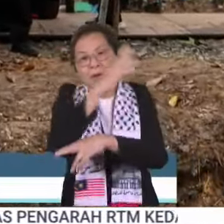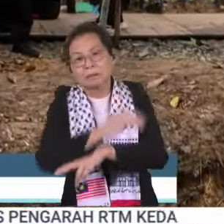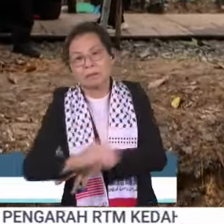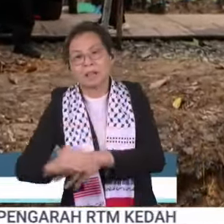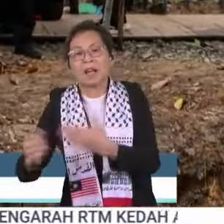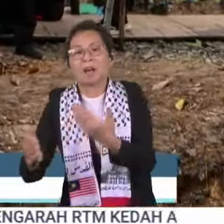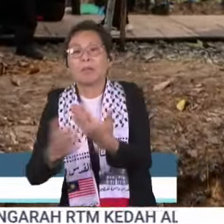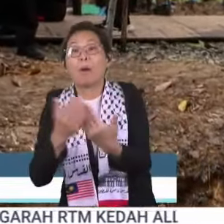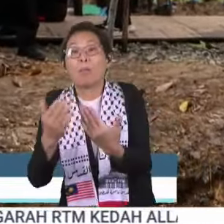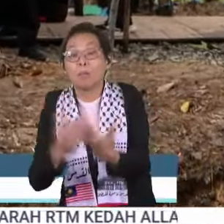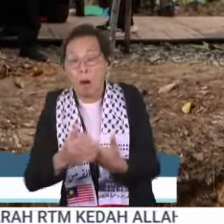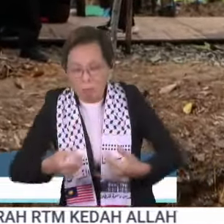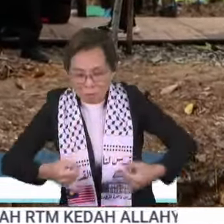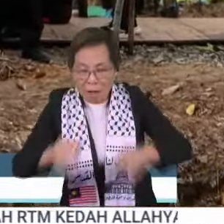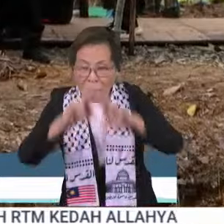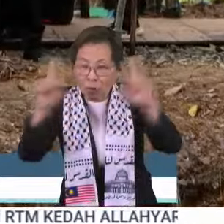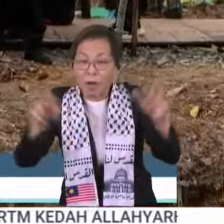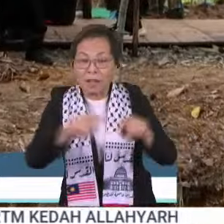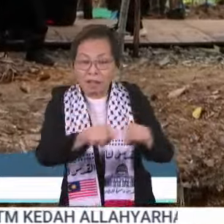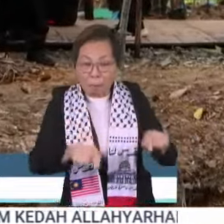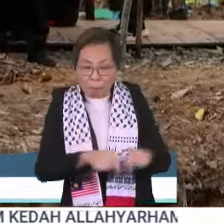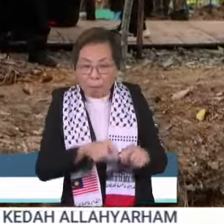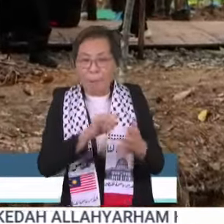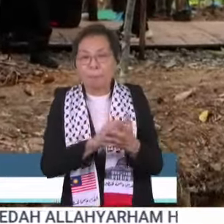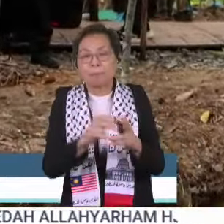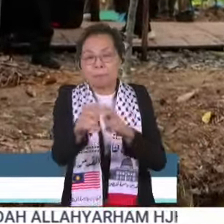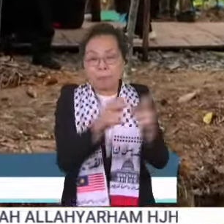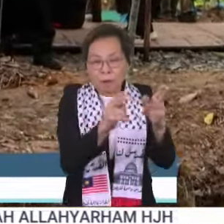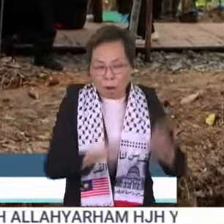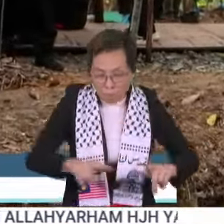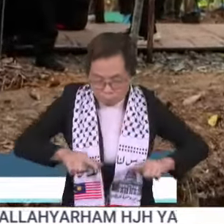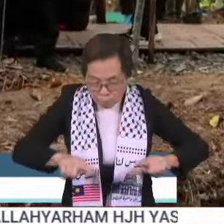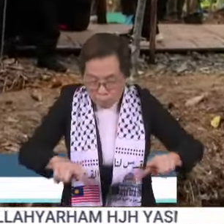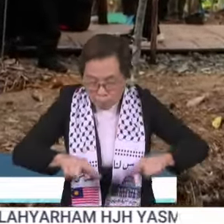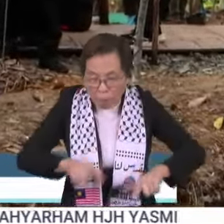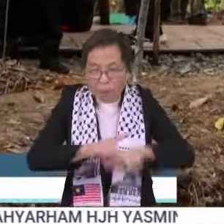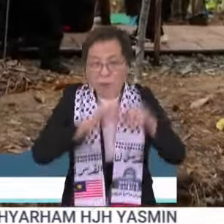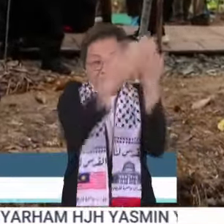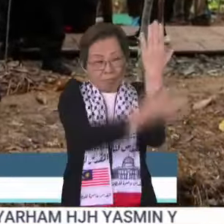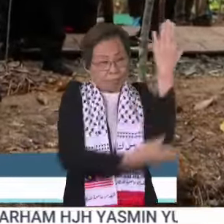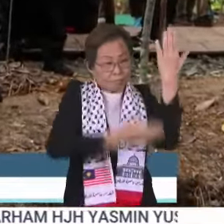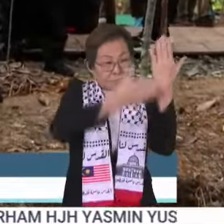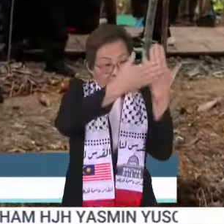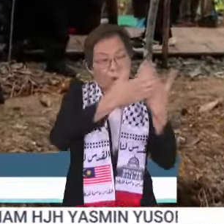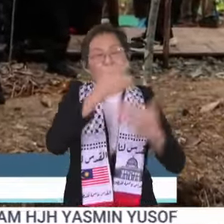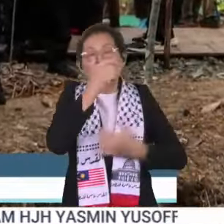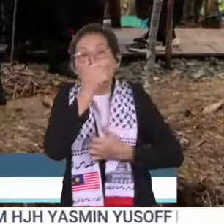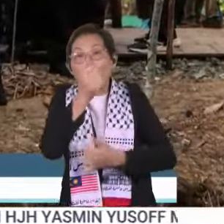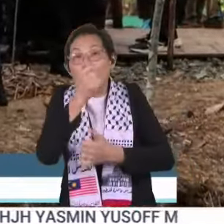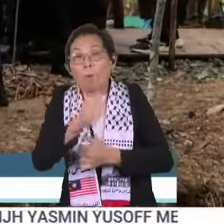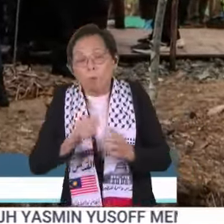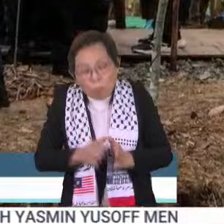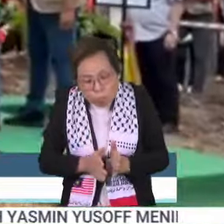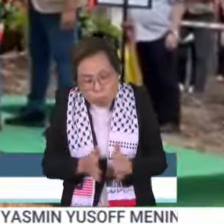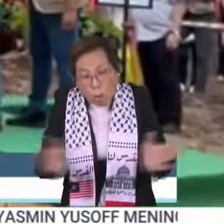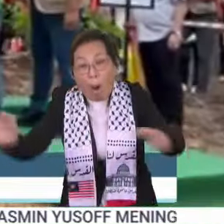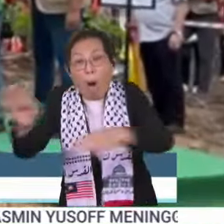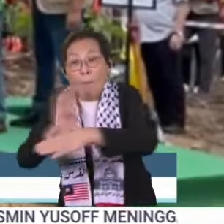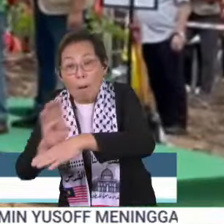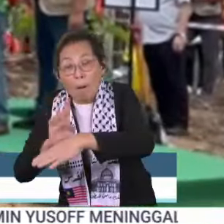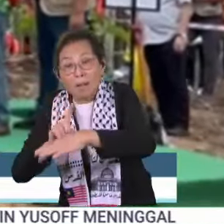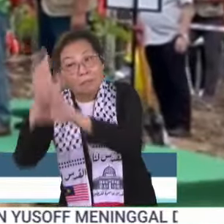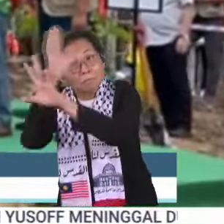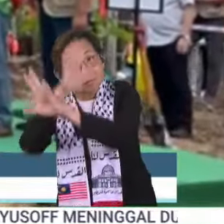struktur berkaitan dalam pada itu katanya pemain industri perabut di Semenanjung juga berminat untuk memperluas perniagaan